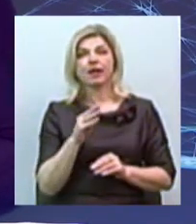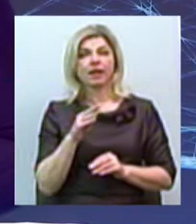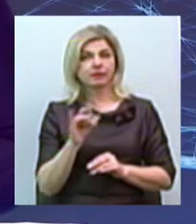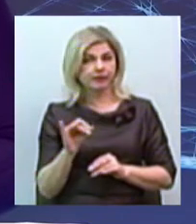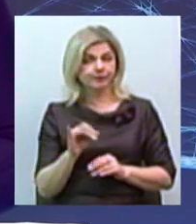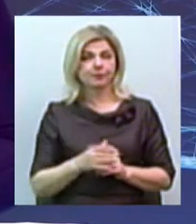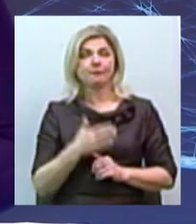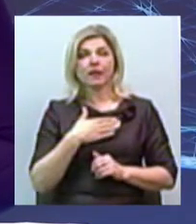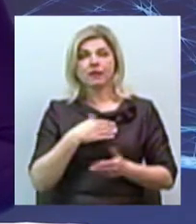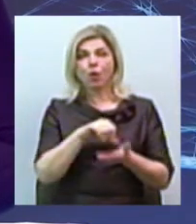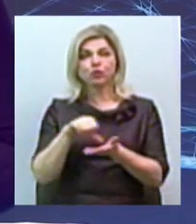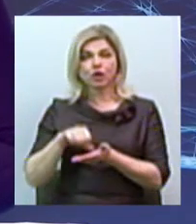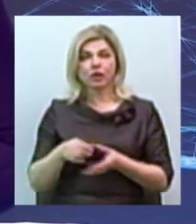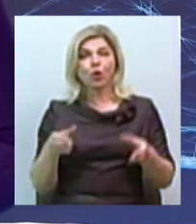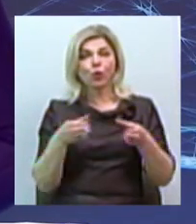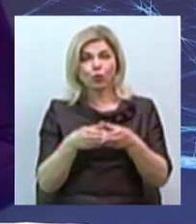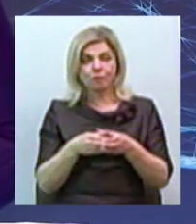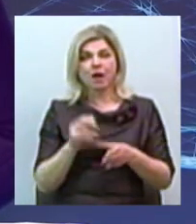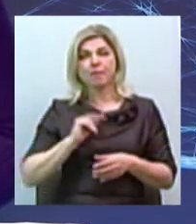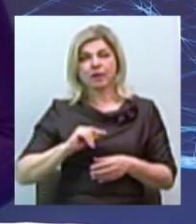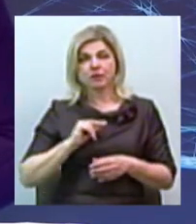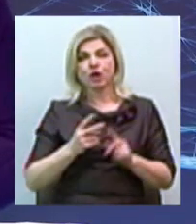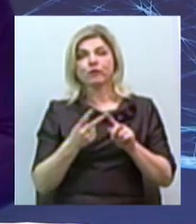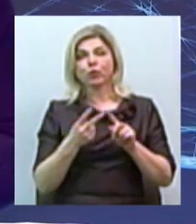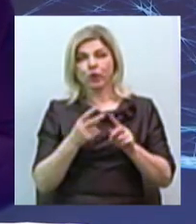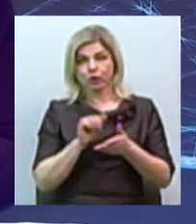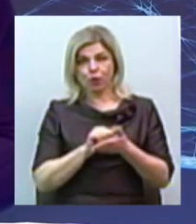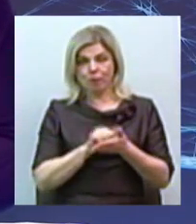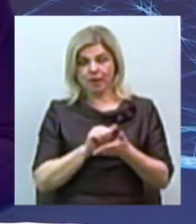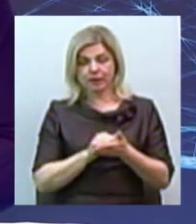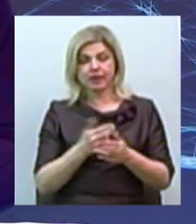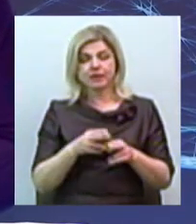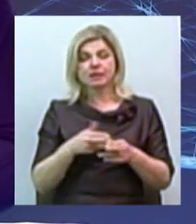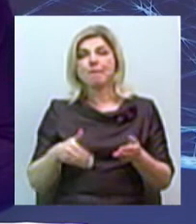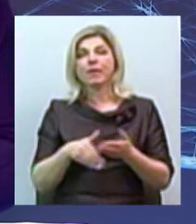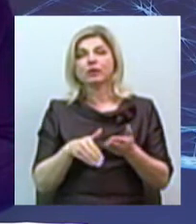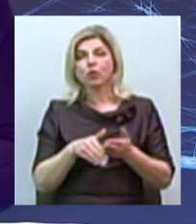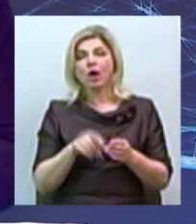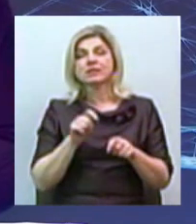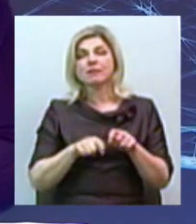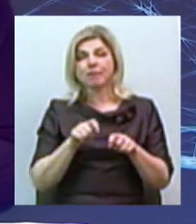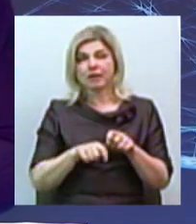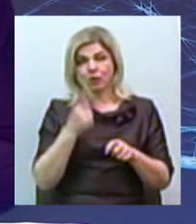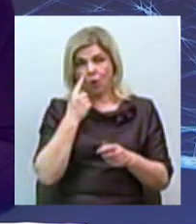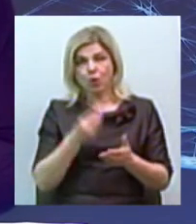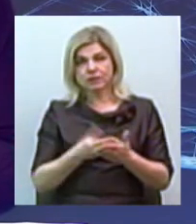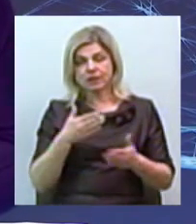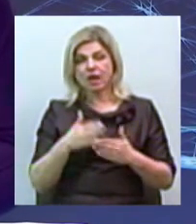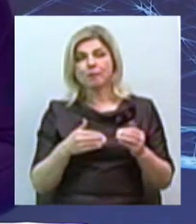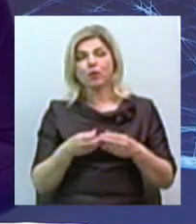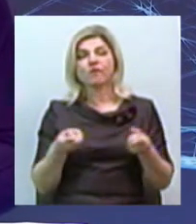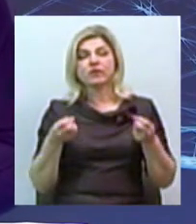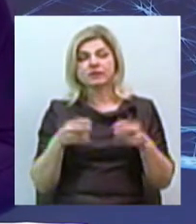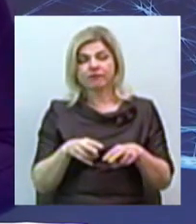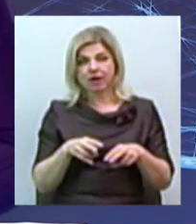учасники динамічної групи, вони працювали ще над другим документом. Це методики експертного оцінювання професійних компетентностей